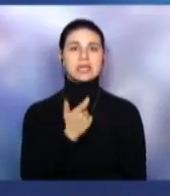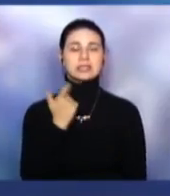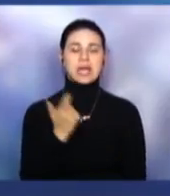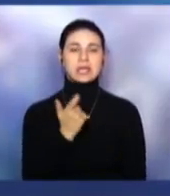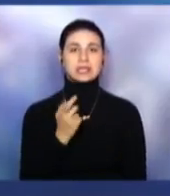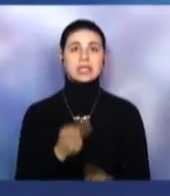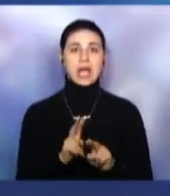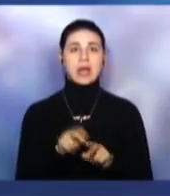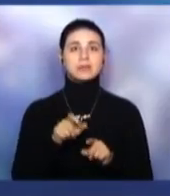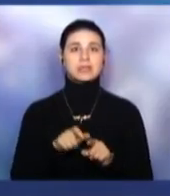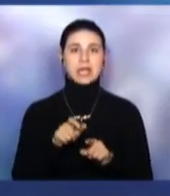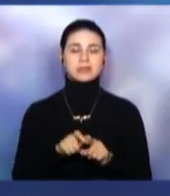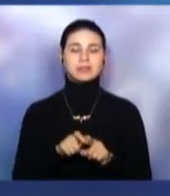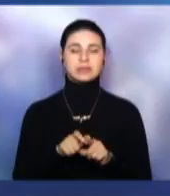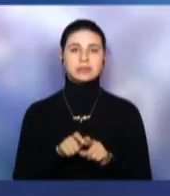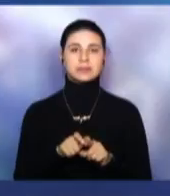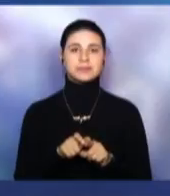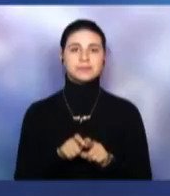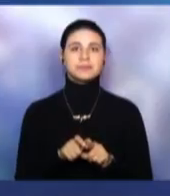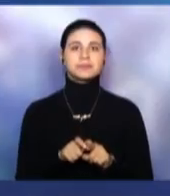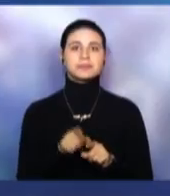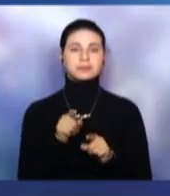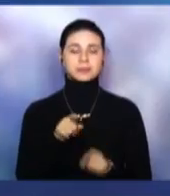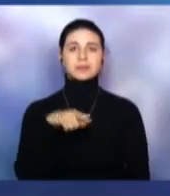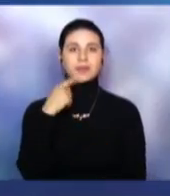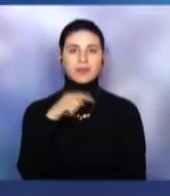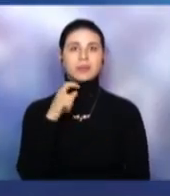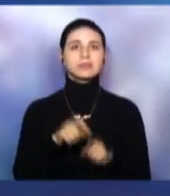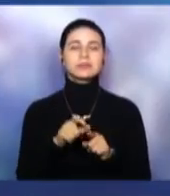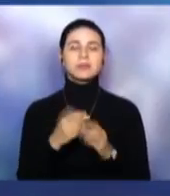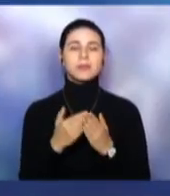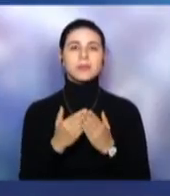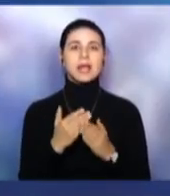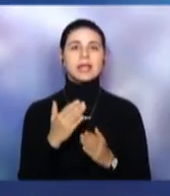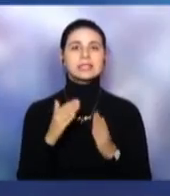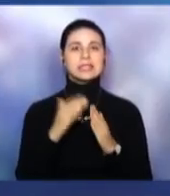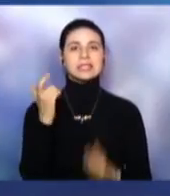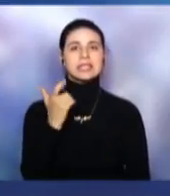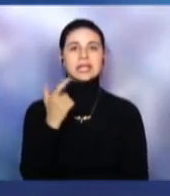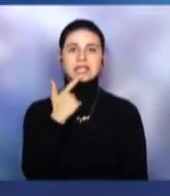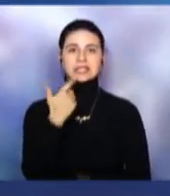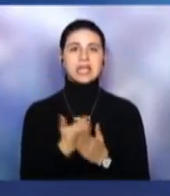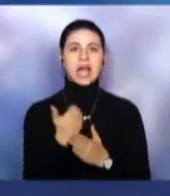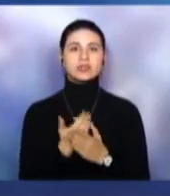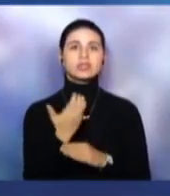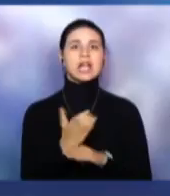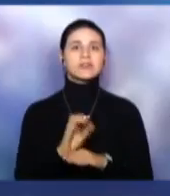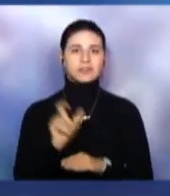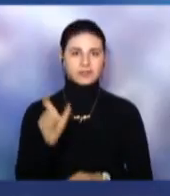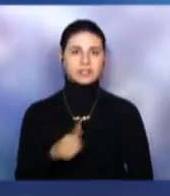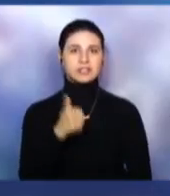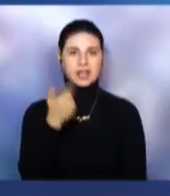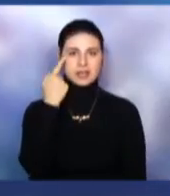ამ ტერმინს მასთან ერთად გავივლით, ამ ტერმინს, რას ნიშნავს დიასახლისისთვის საახალწლო დატვირთვა, მან ძალიან კარგად იცის,